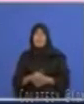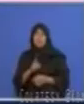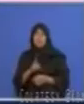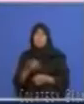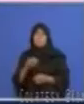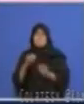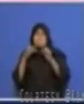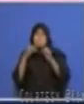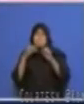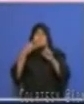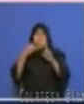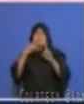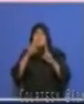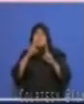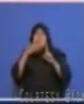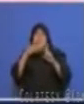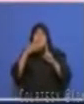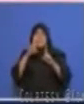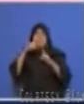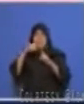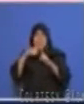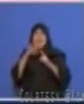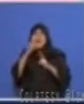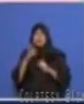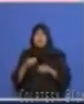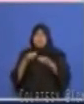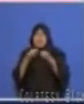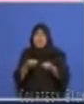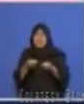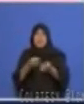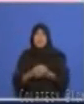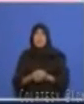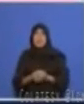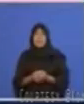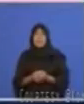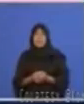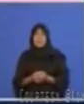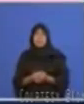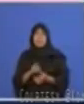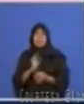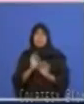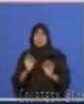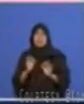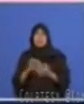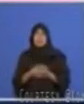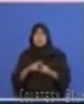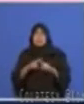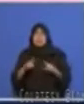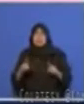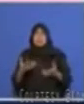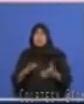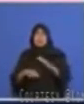bibit sarana prasarana kita berikan menggunakan alsintan tapi kita tidak menggunakan bibit yang tepat dan